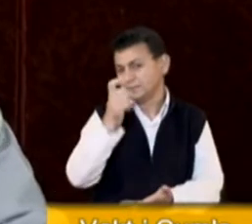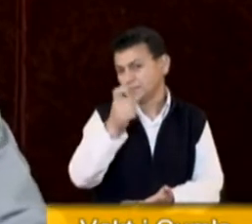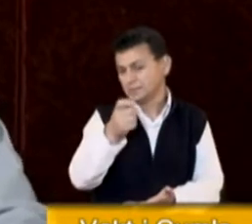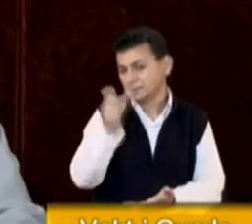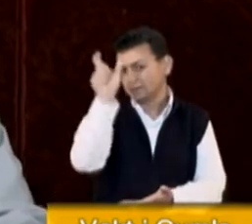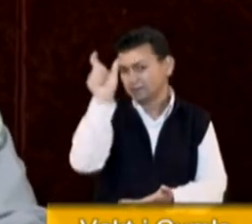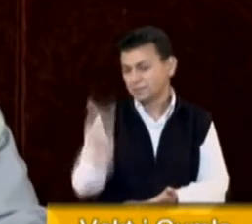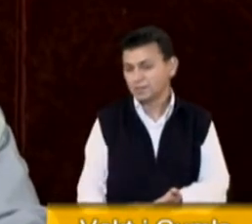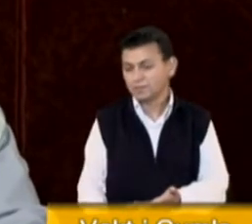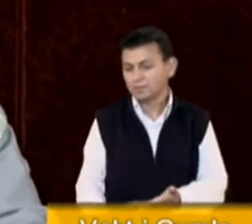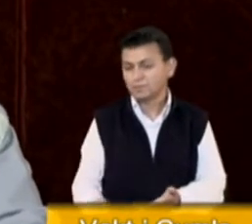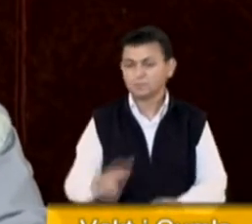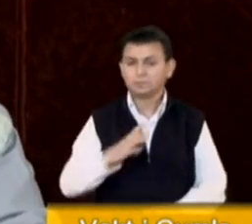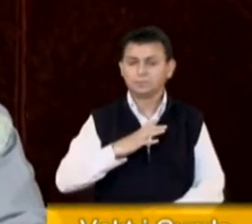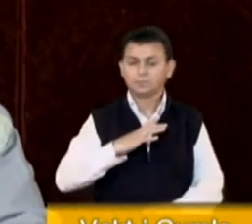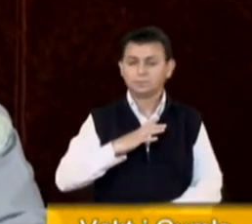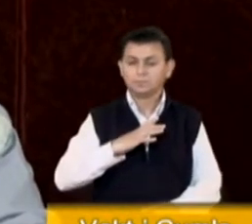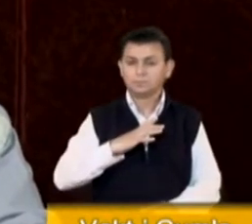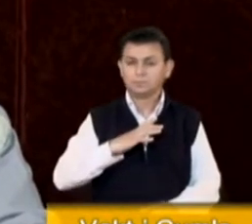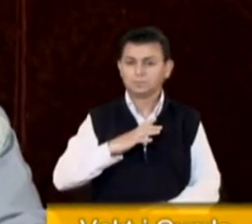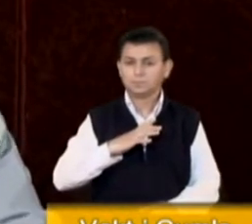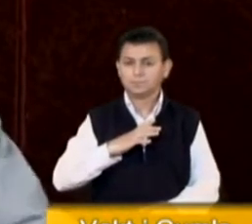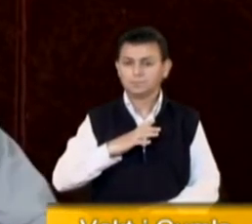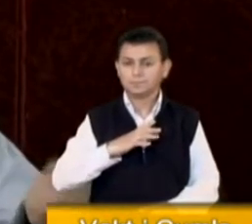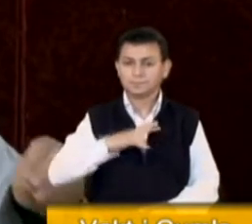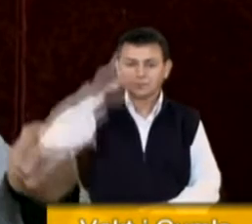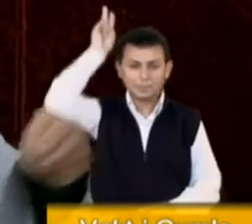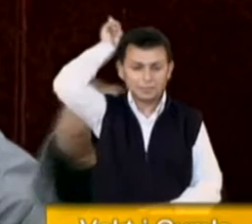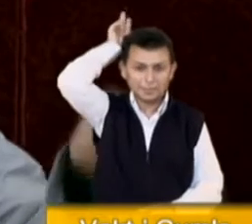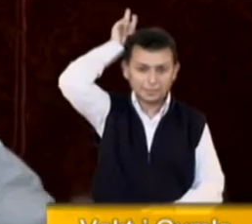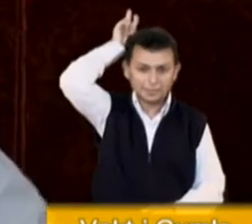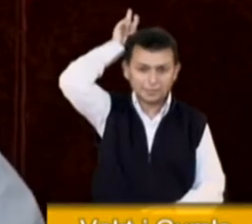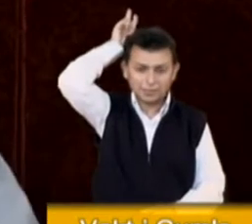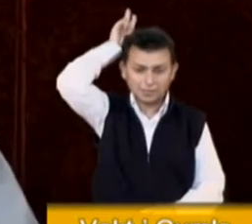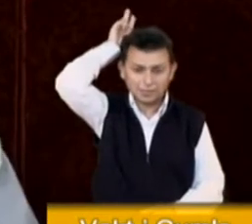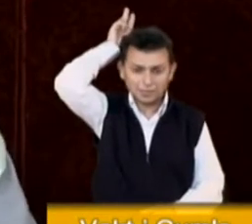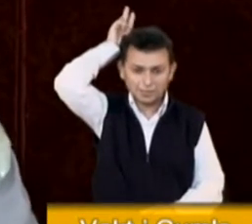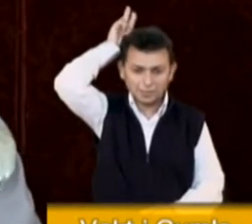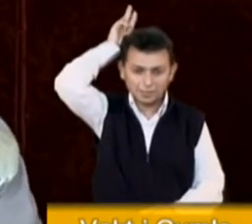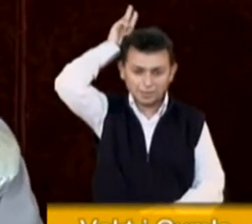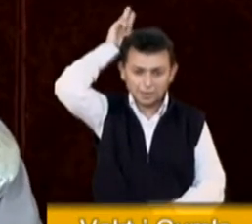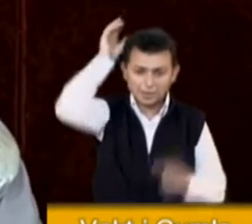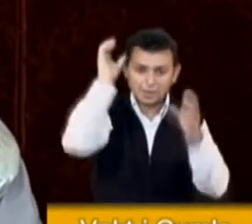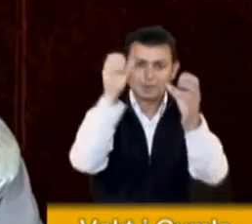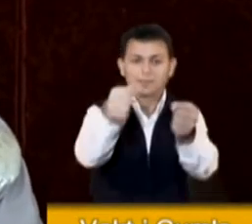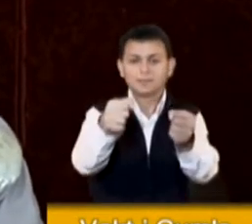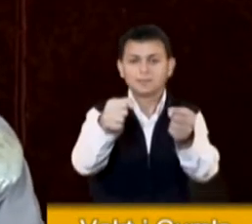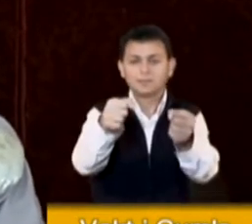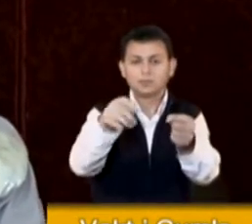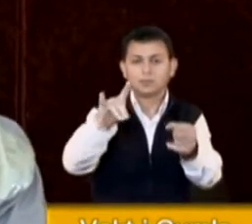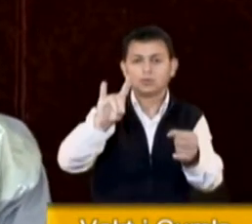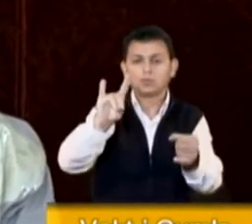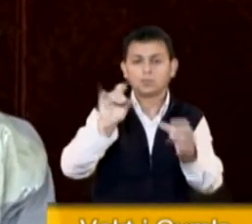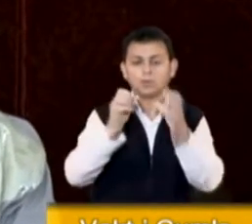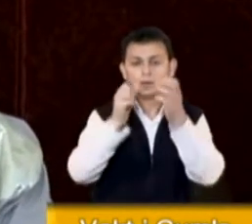Avcı yok mu? Peki. Avcının birisi tazı tavşanları iyi tutamıyor diye cinciye muska